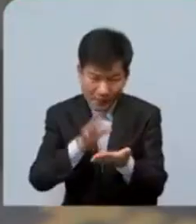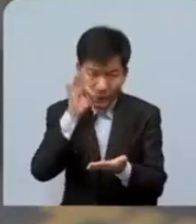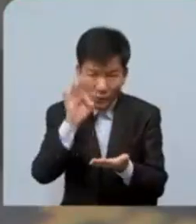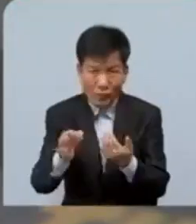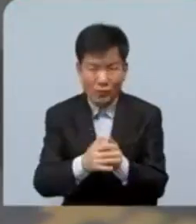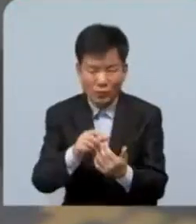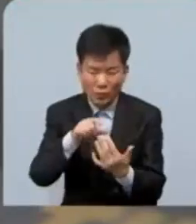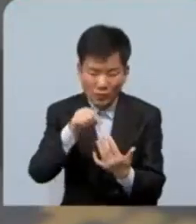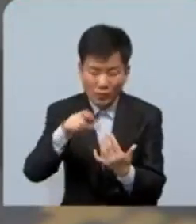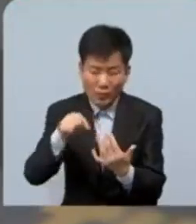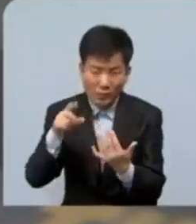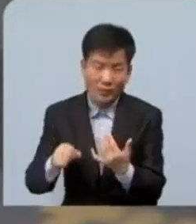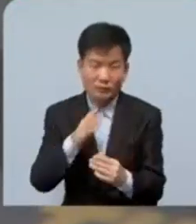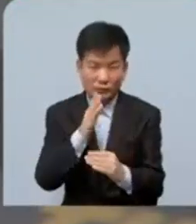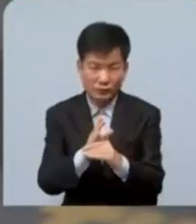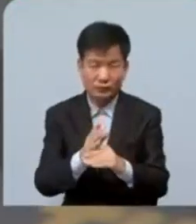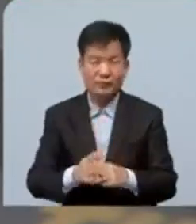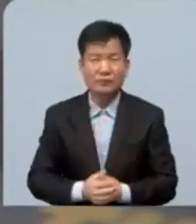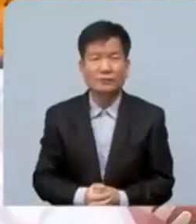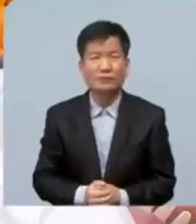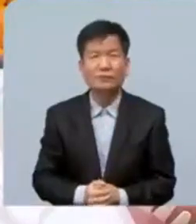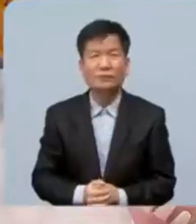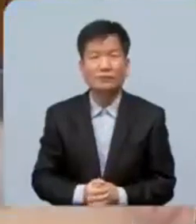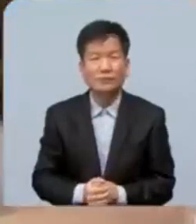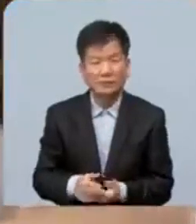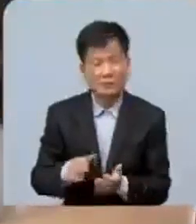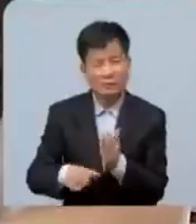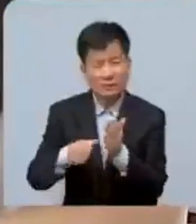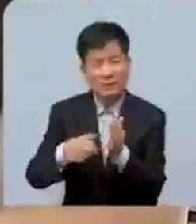따져가며 신중하게 선물을 고릅니다